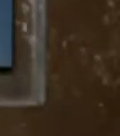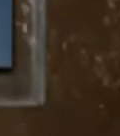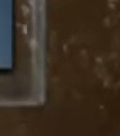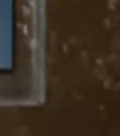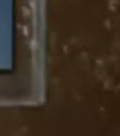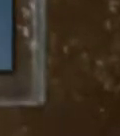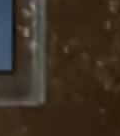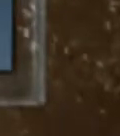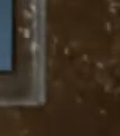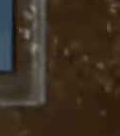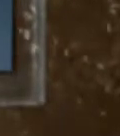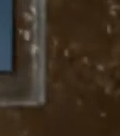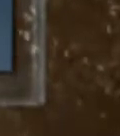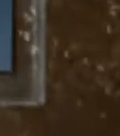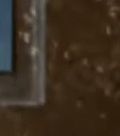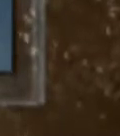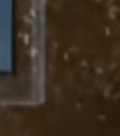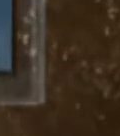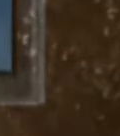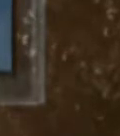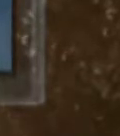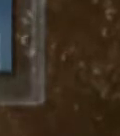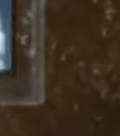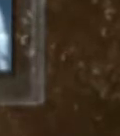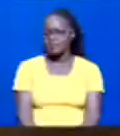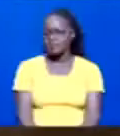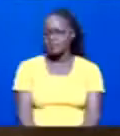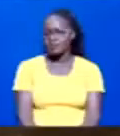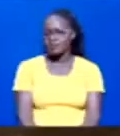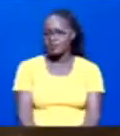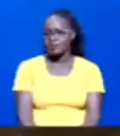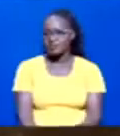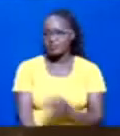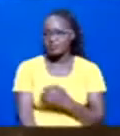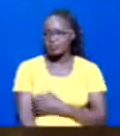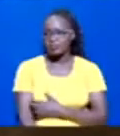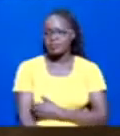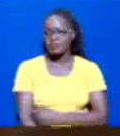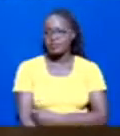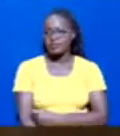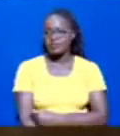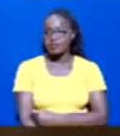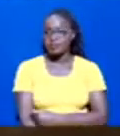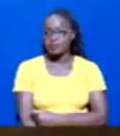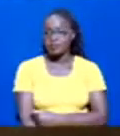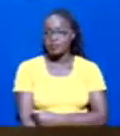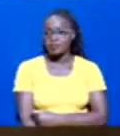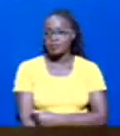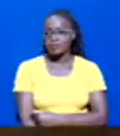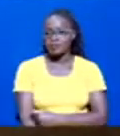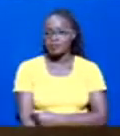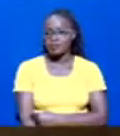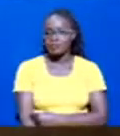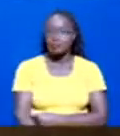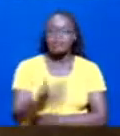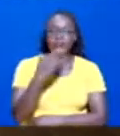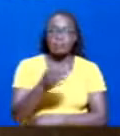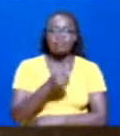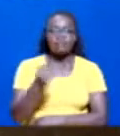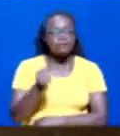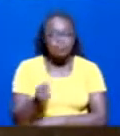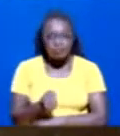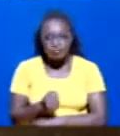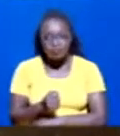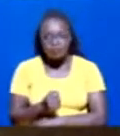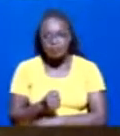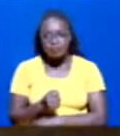Arambe! Sasa kitu kimoja ningetaka kuomba mzee kusema. Asante mzee, na mimi tunakaa na miaka